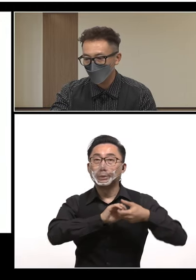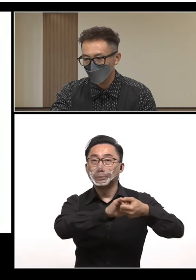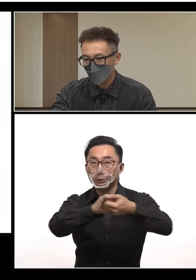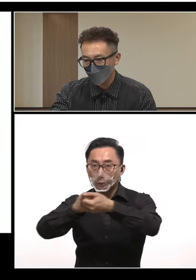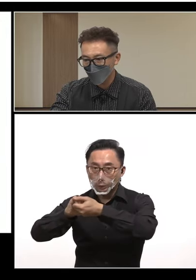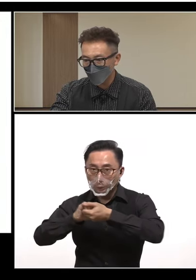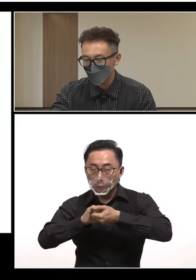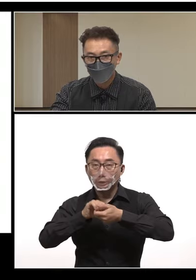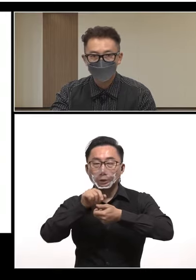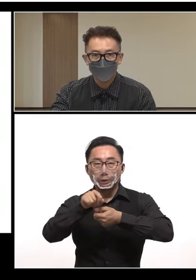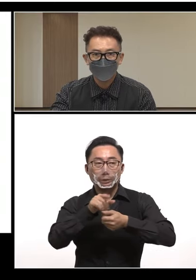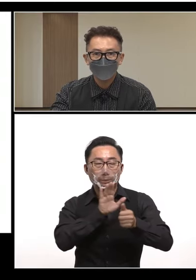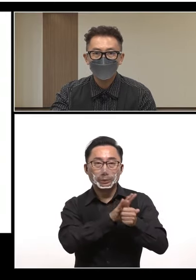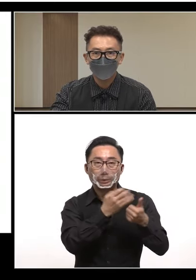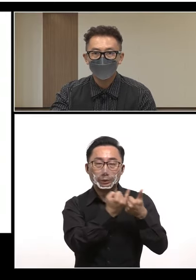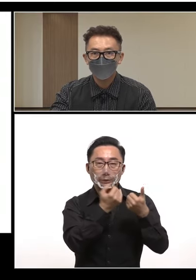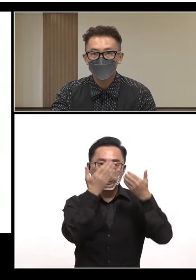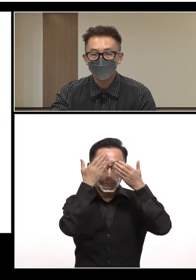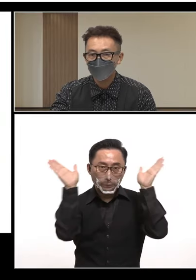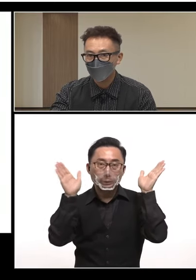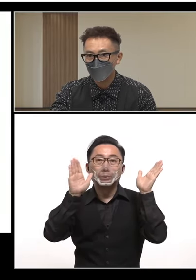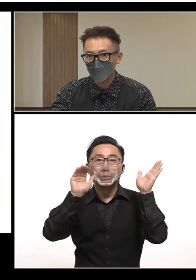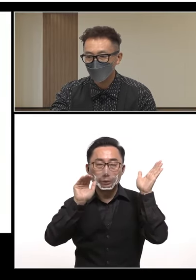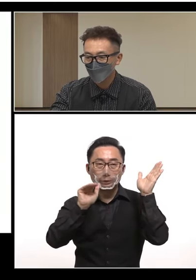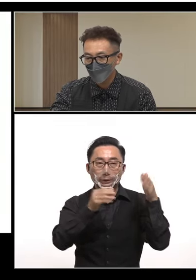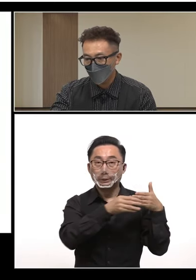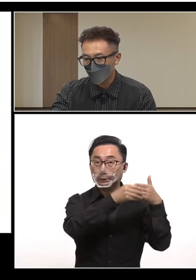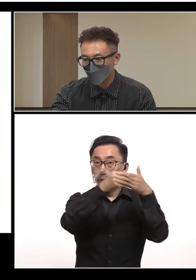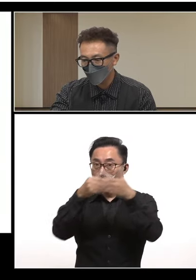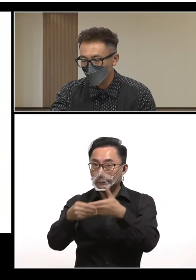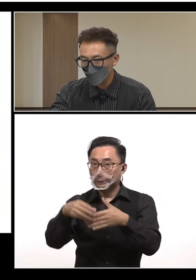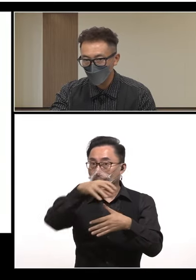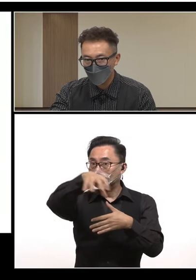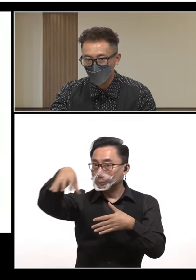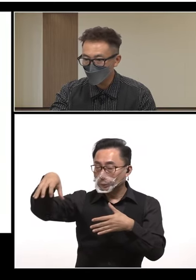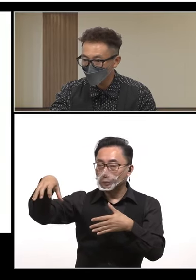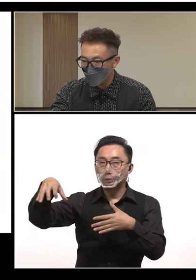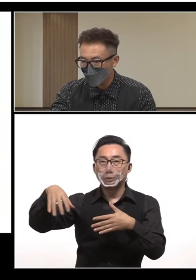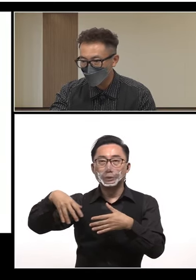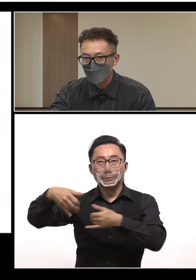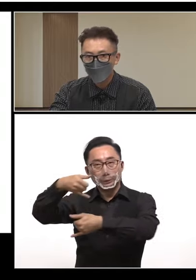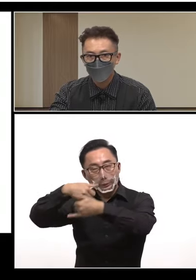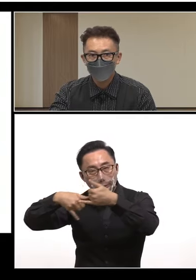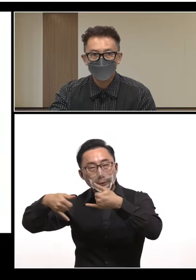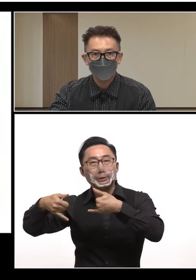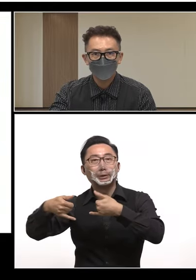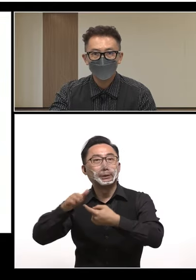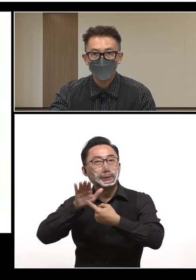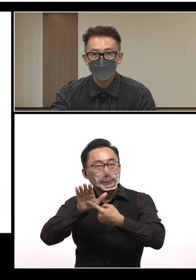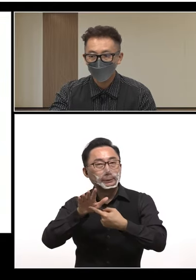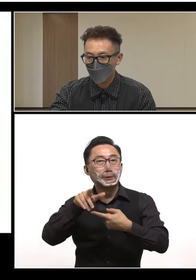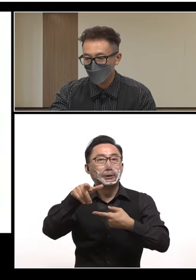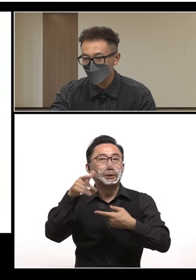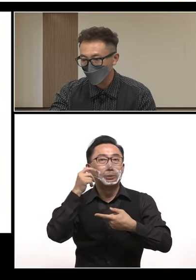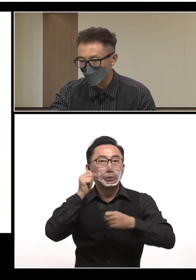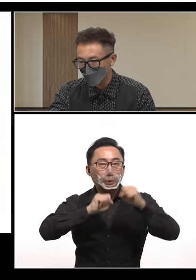以擴闊同學仔嘅眼界啦，嚇。咁啊，多啲帶佢哋去唔同嘅地方去到表演啊，或者參與一啲唔同